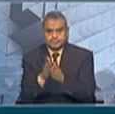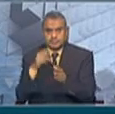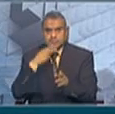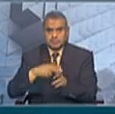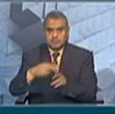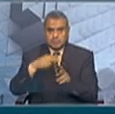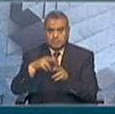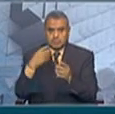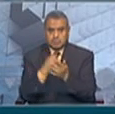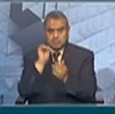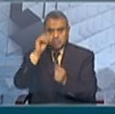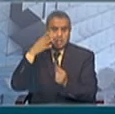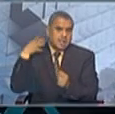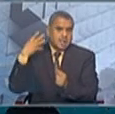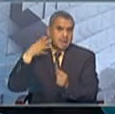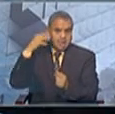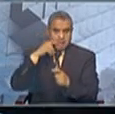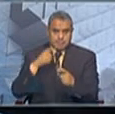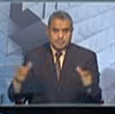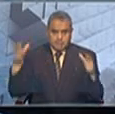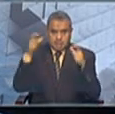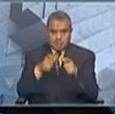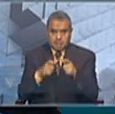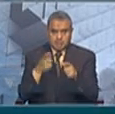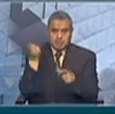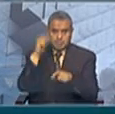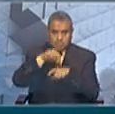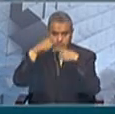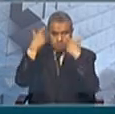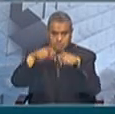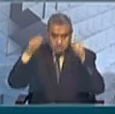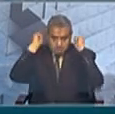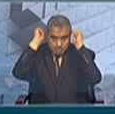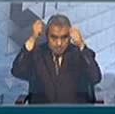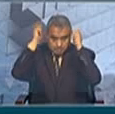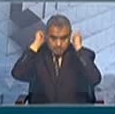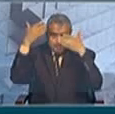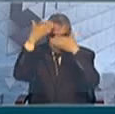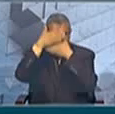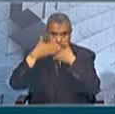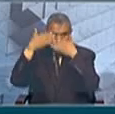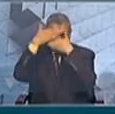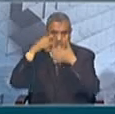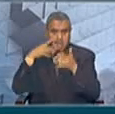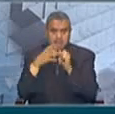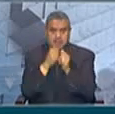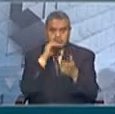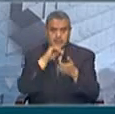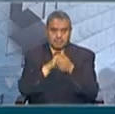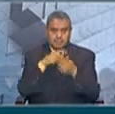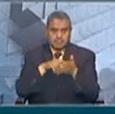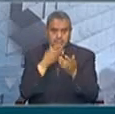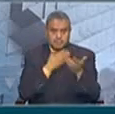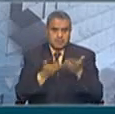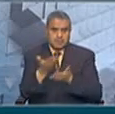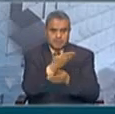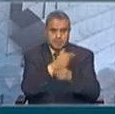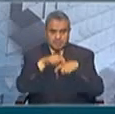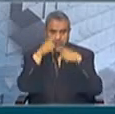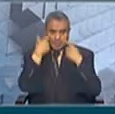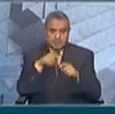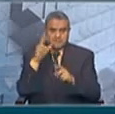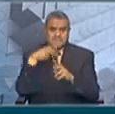يستأنف الفرقاء الليبيون اجتماعاتهم غدا في المغرب، بينما تتواصل الاستعدادات لعقد الحوار الليبي في جنيف الشهر